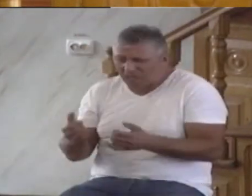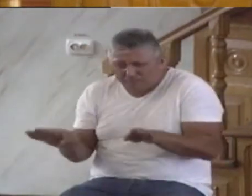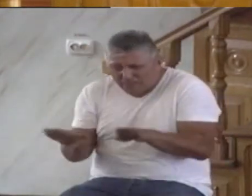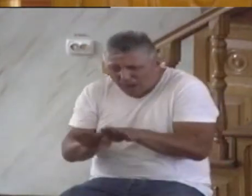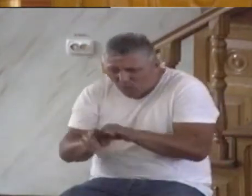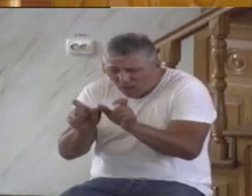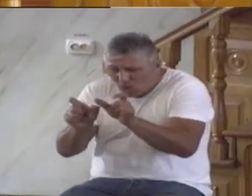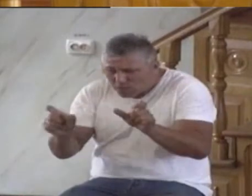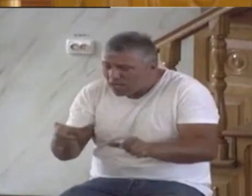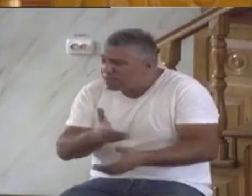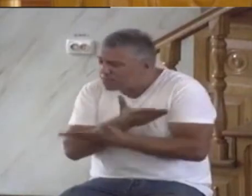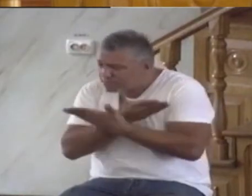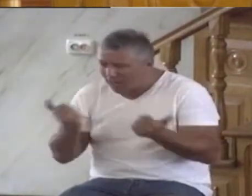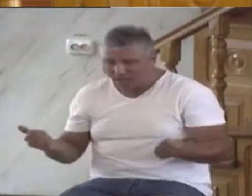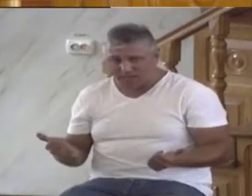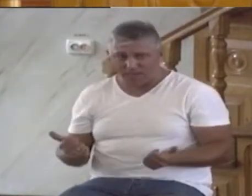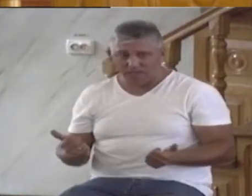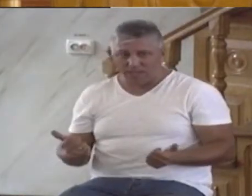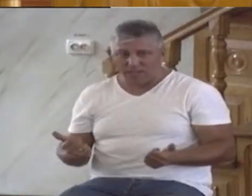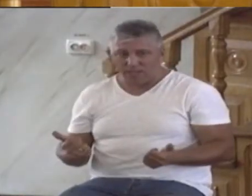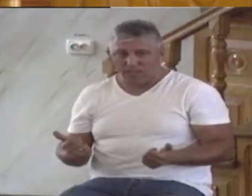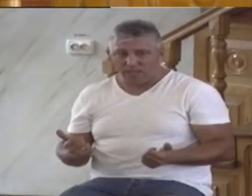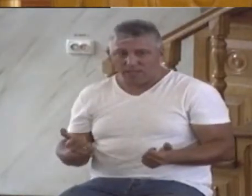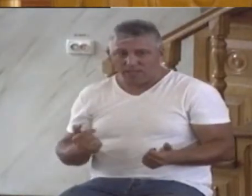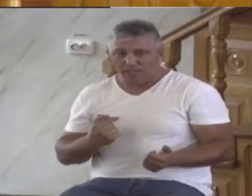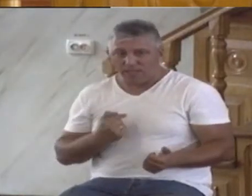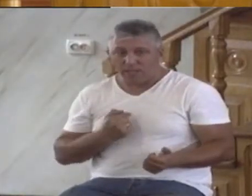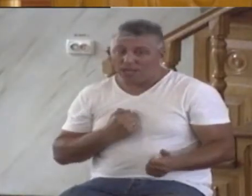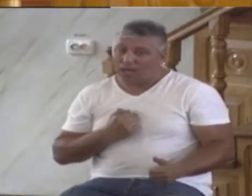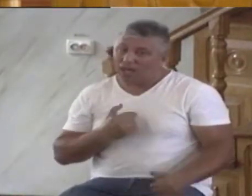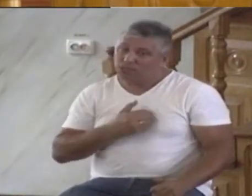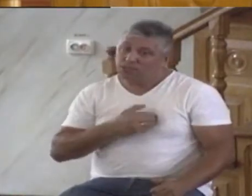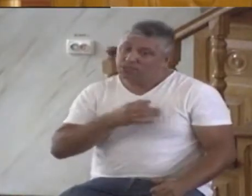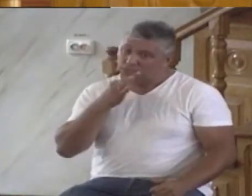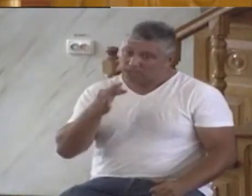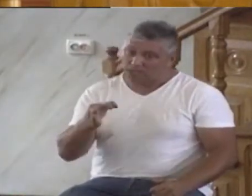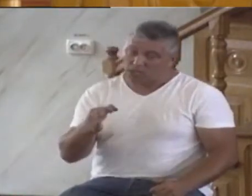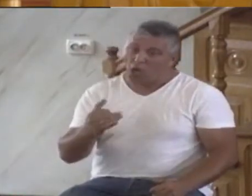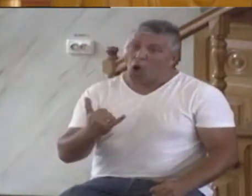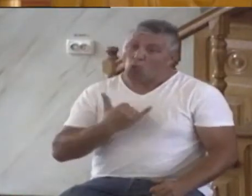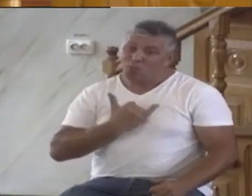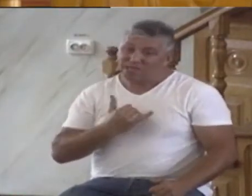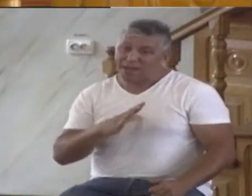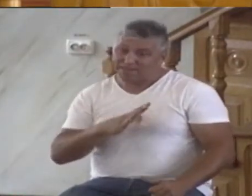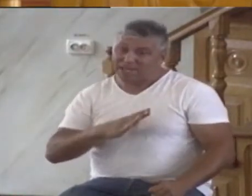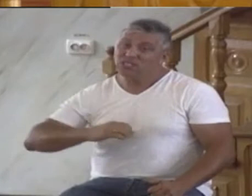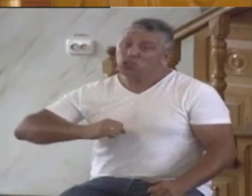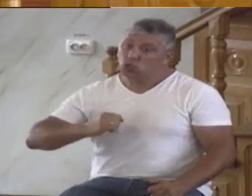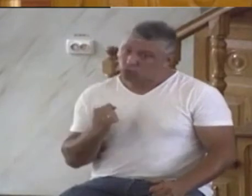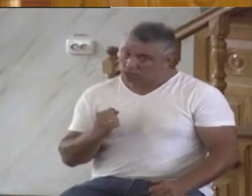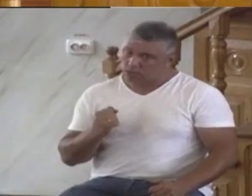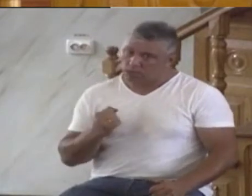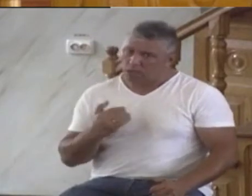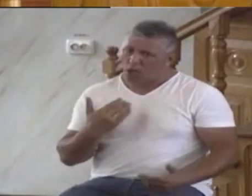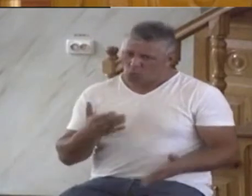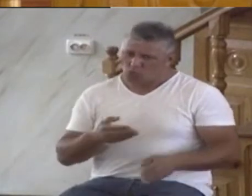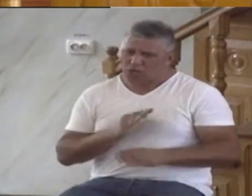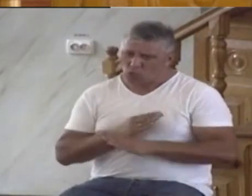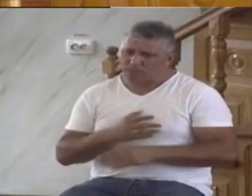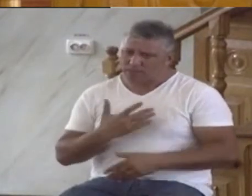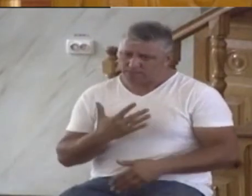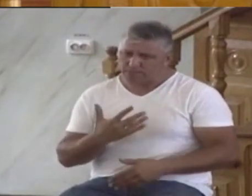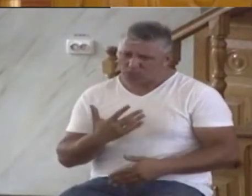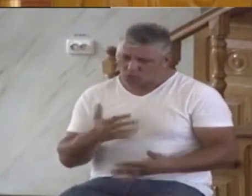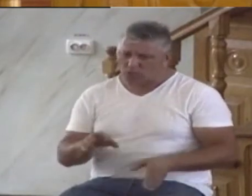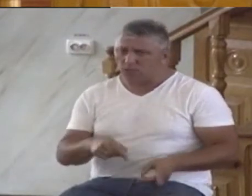Осмелюсь попытаться вас разуверить. У меня был друг, он уже в вечности. Так вот,